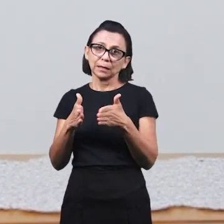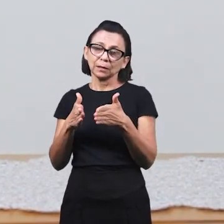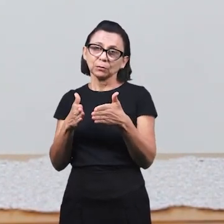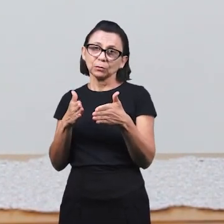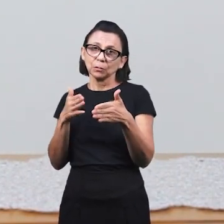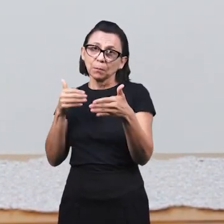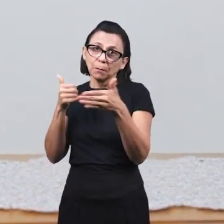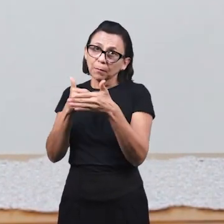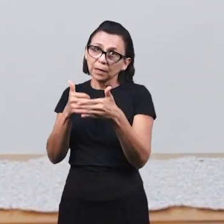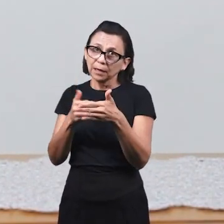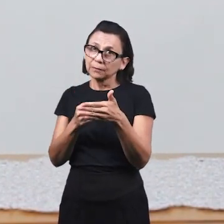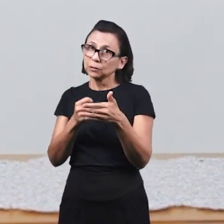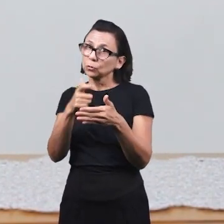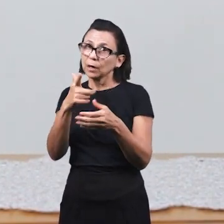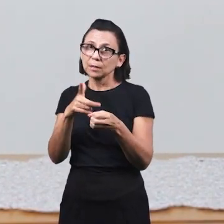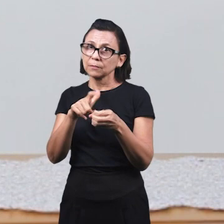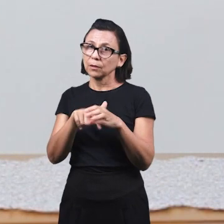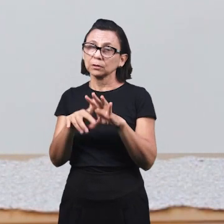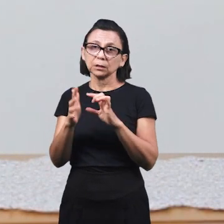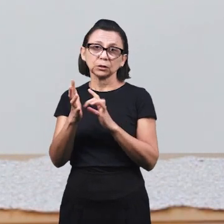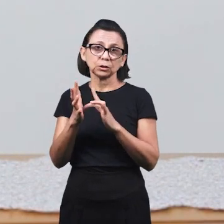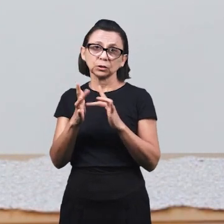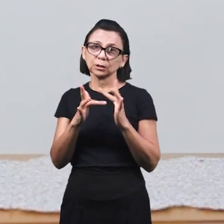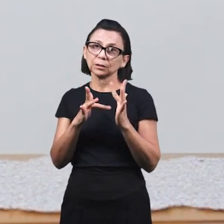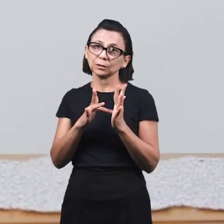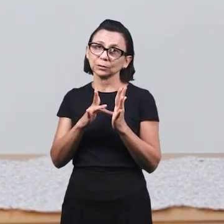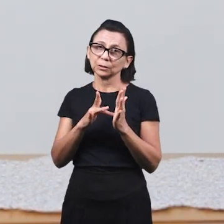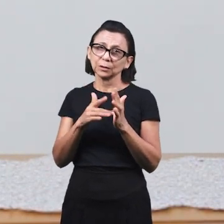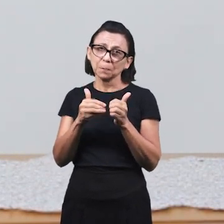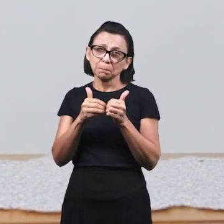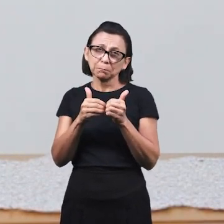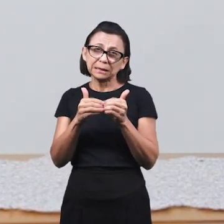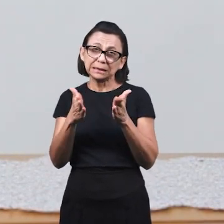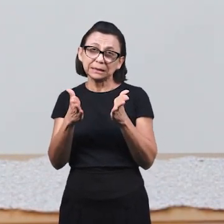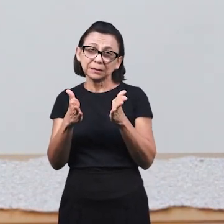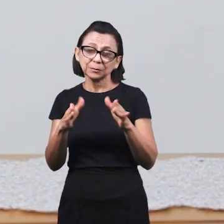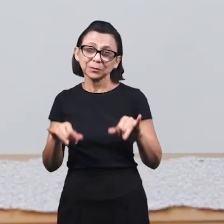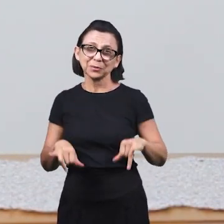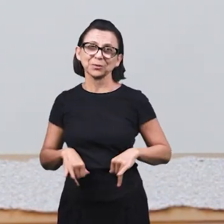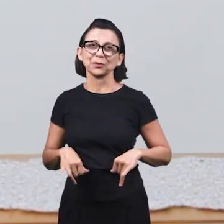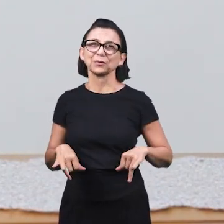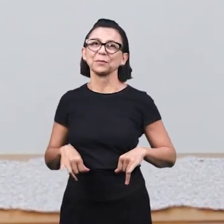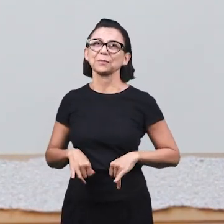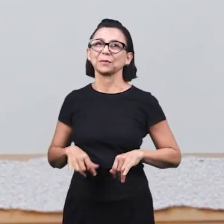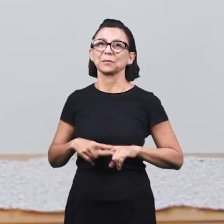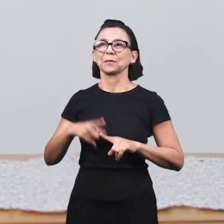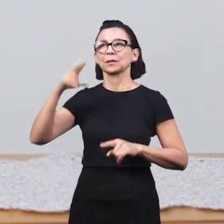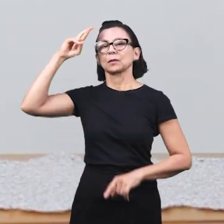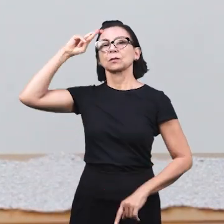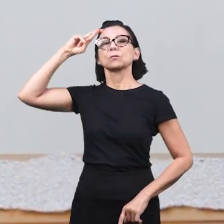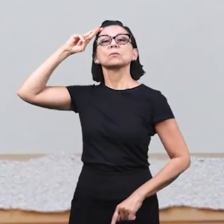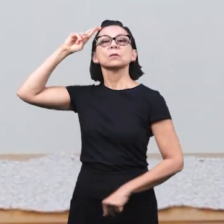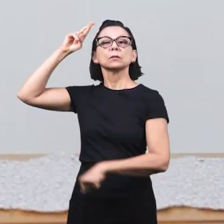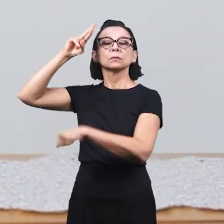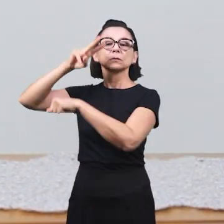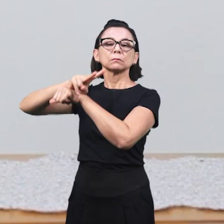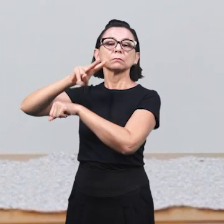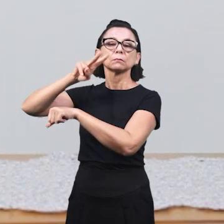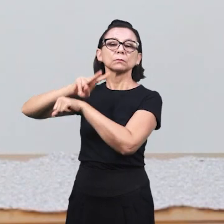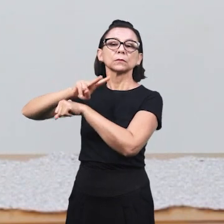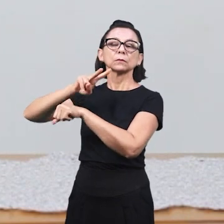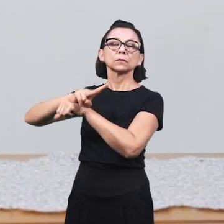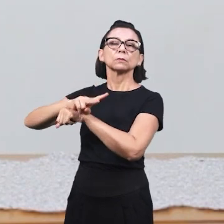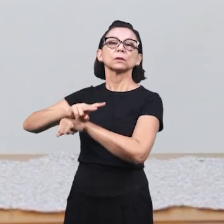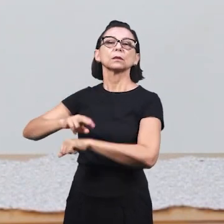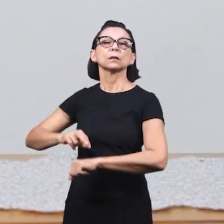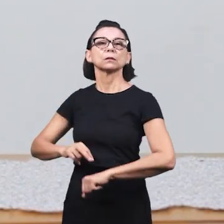вскоре, да, это время начала болезней. И Бог, Он всегда внимателен к слугам